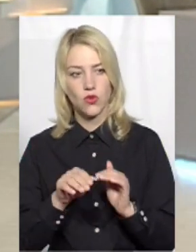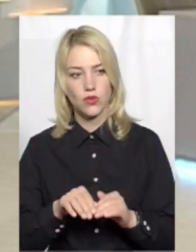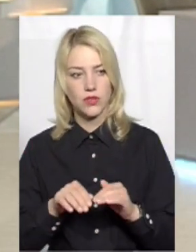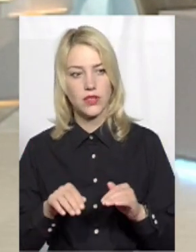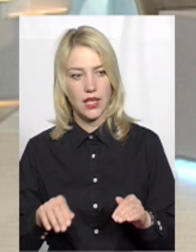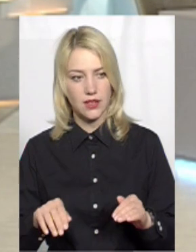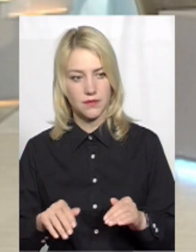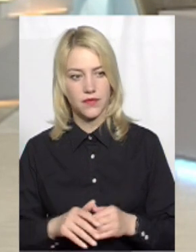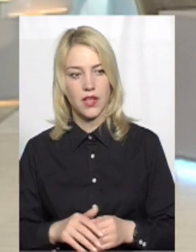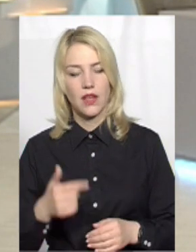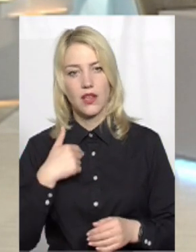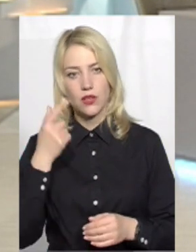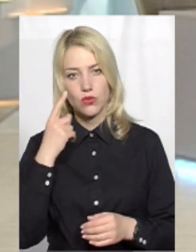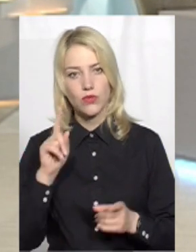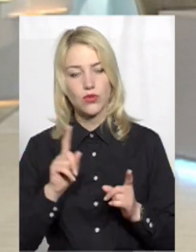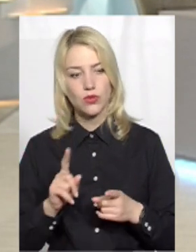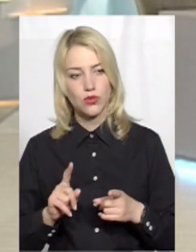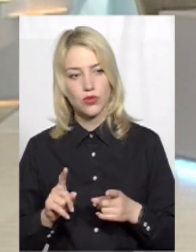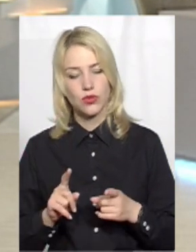дітей, я думаю, що